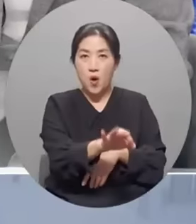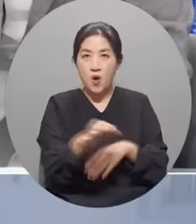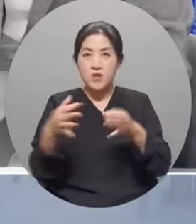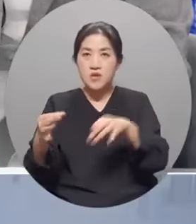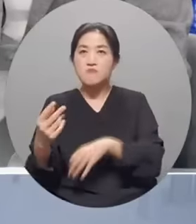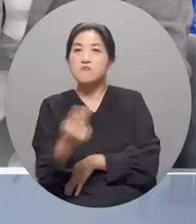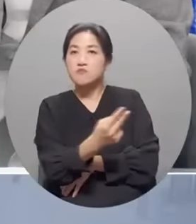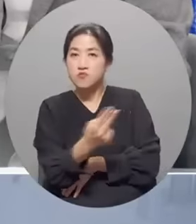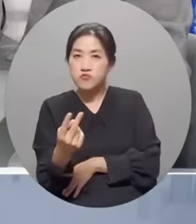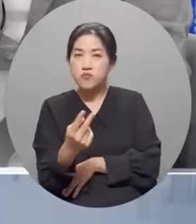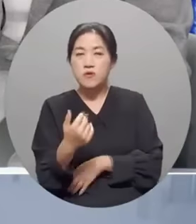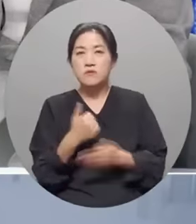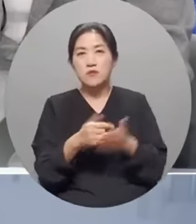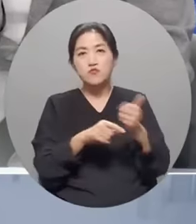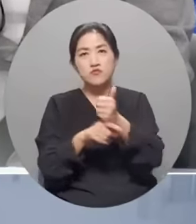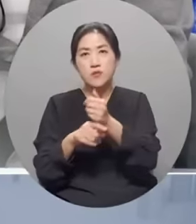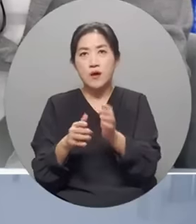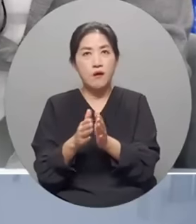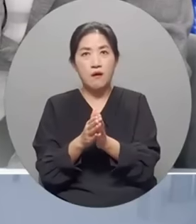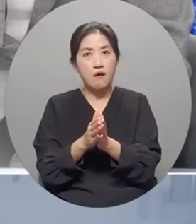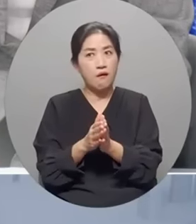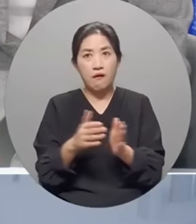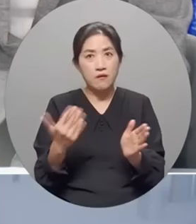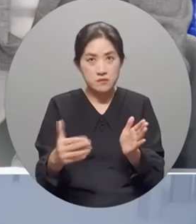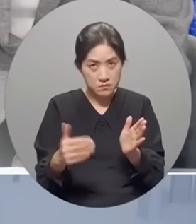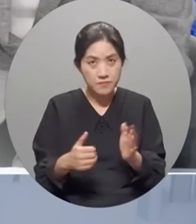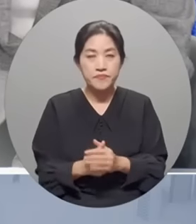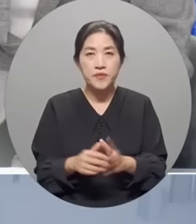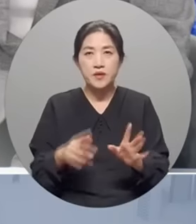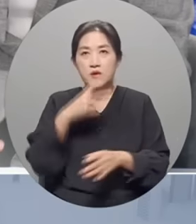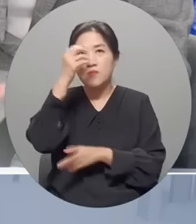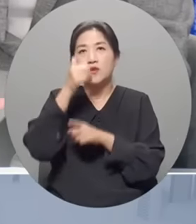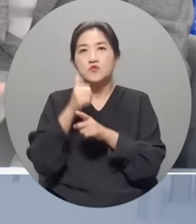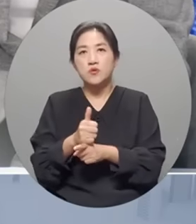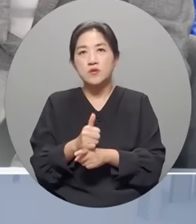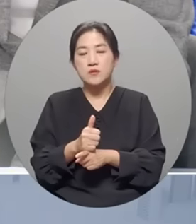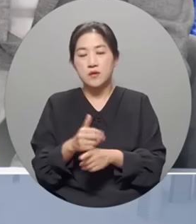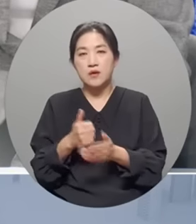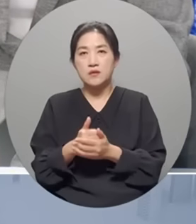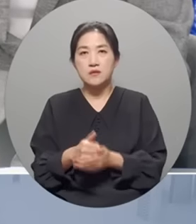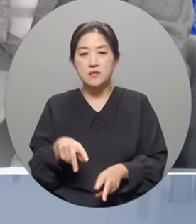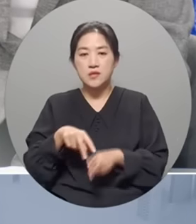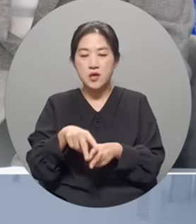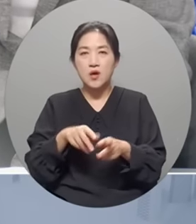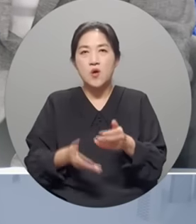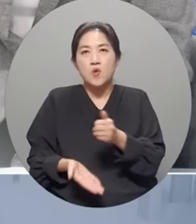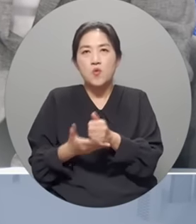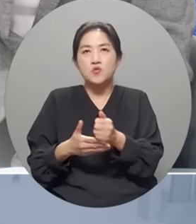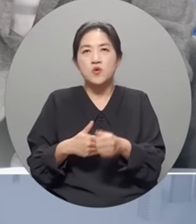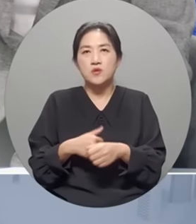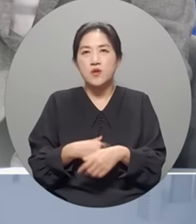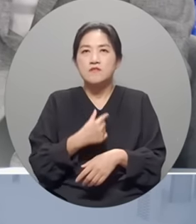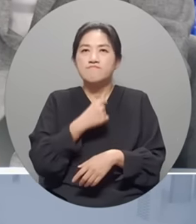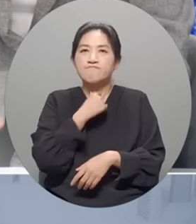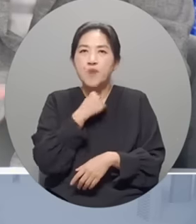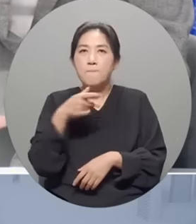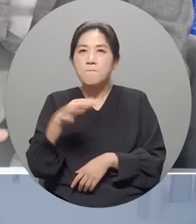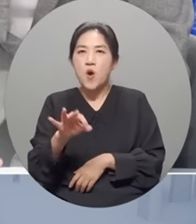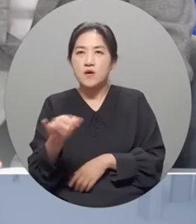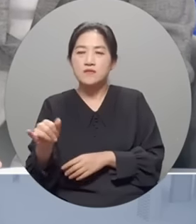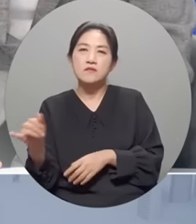전 의원도 아직 제대로 수사를 못했잖아요. 네. 현재 검찰 수사는 공천을 노리고 명 씨 등에게 뒷돈을 건넸다는